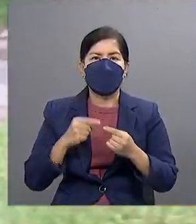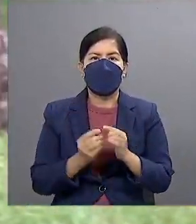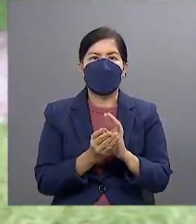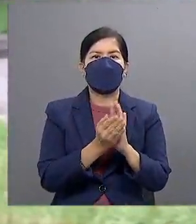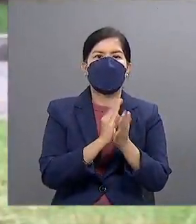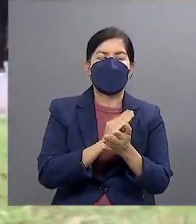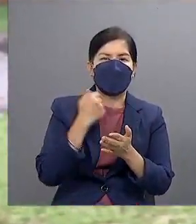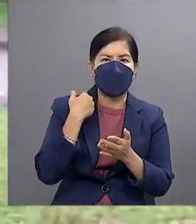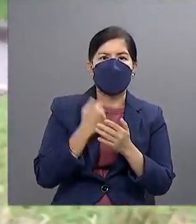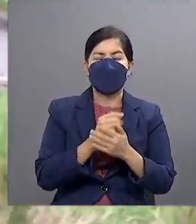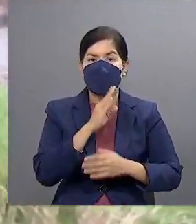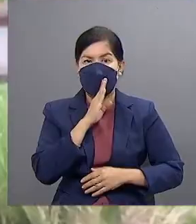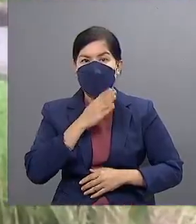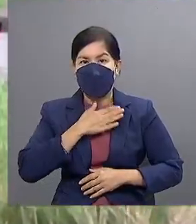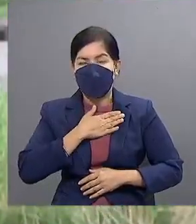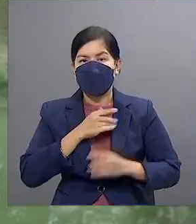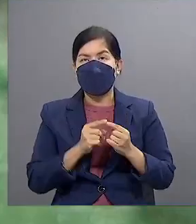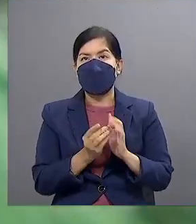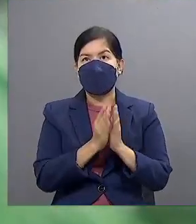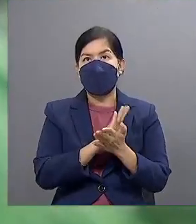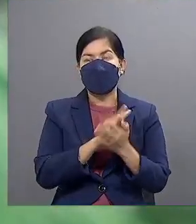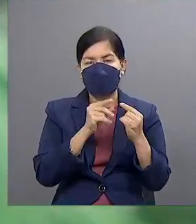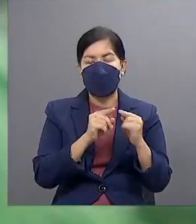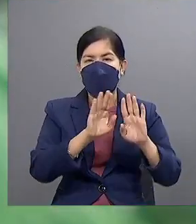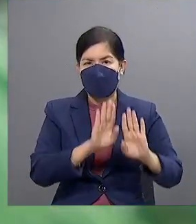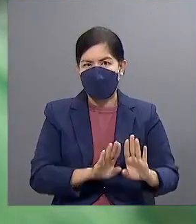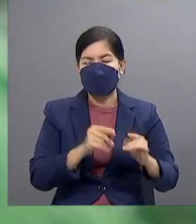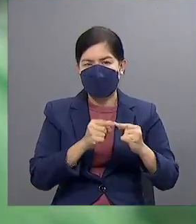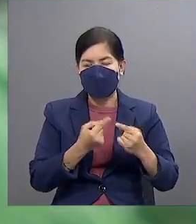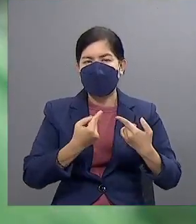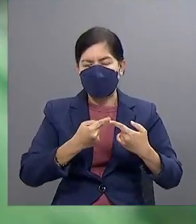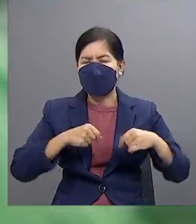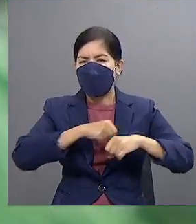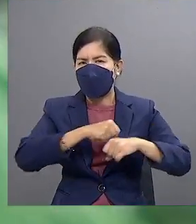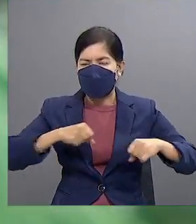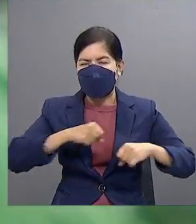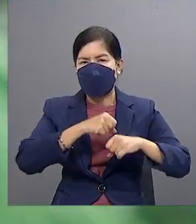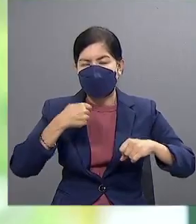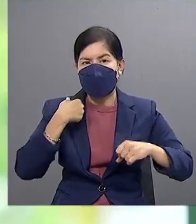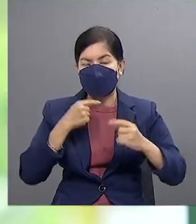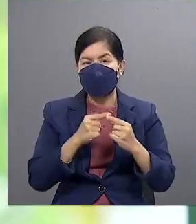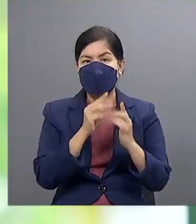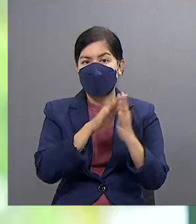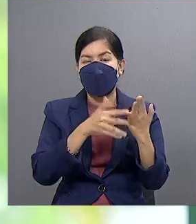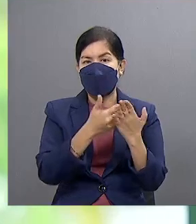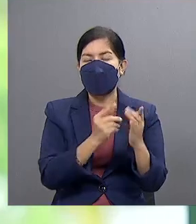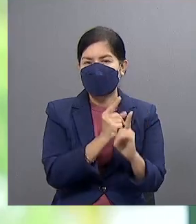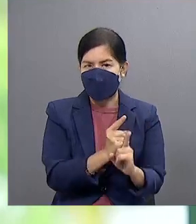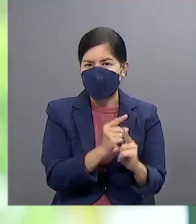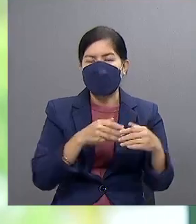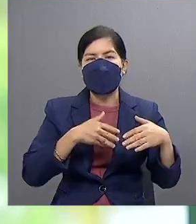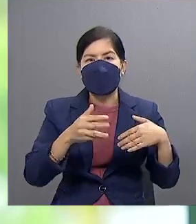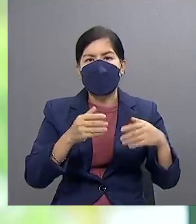ราออกแบบที่มีโปรแกรมที่เหมาะสมไม่เป็นไรครับ และอย่างพฤติกรรมอื่นๆที่จะส่งผลต่อต่อมหมวกไตนี้นะคะ มีครับดื่มเหล้าสูบบุห